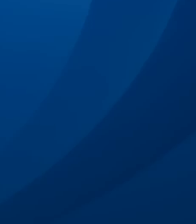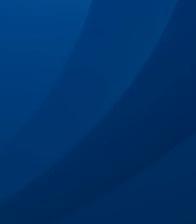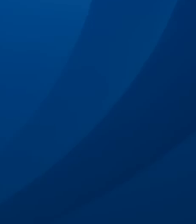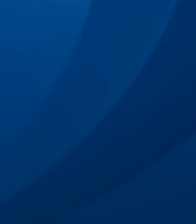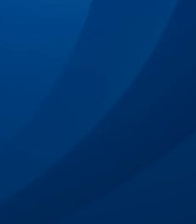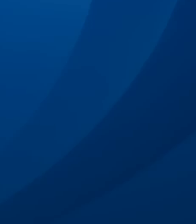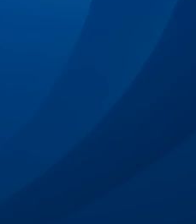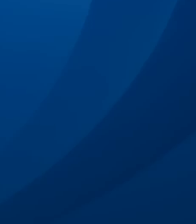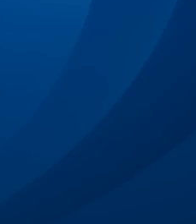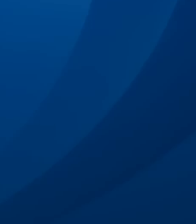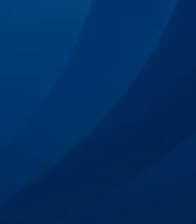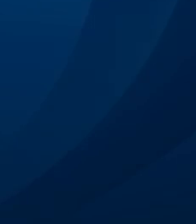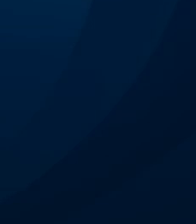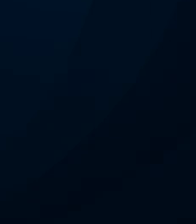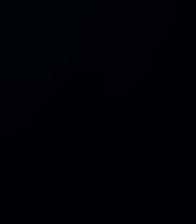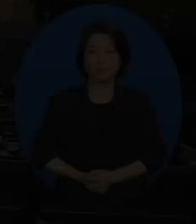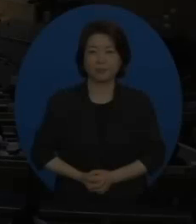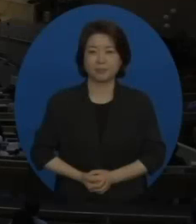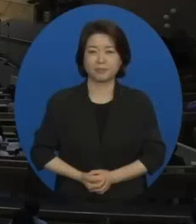것만이 중요하니라.